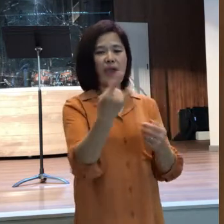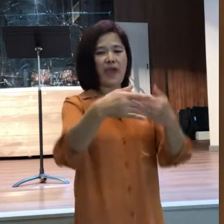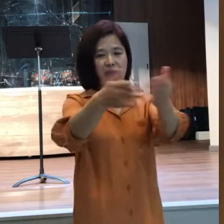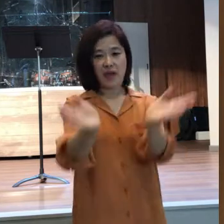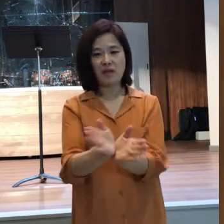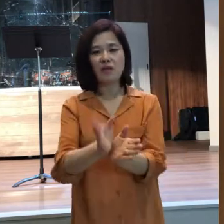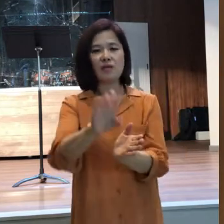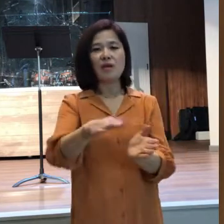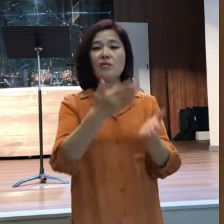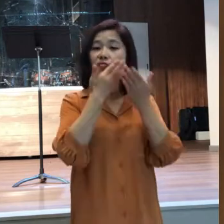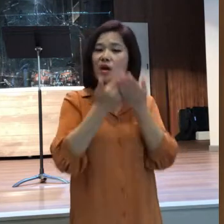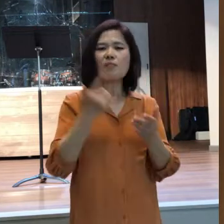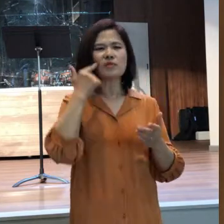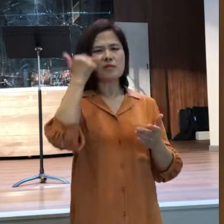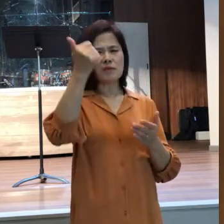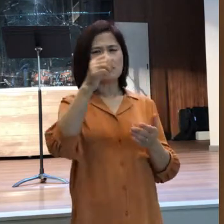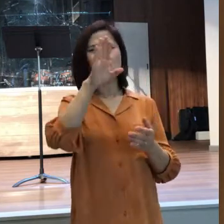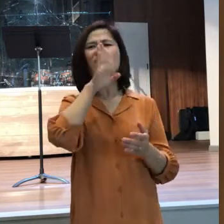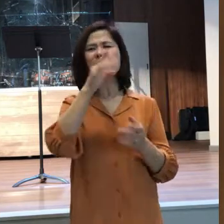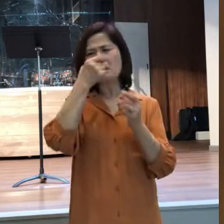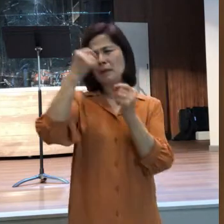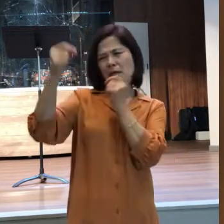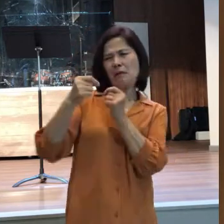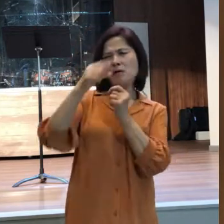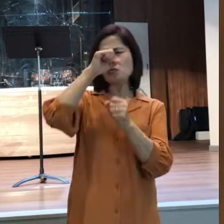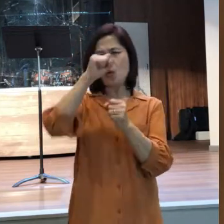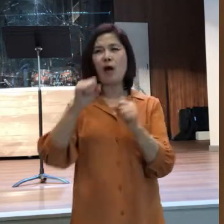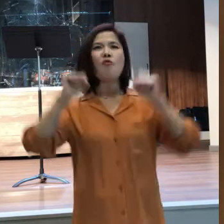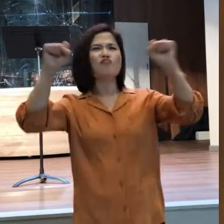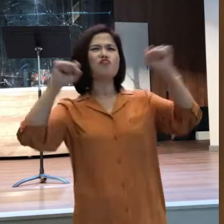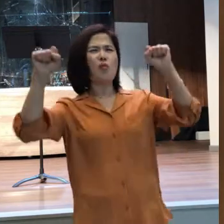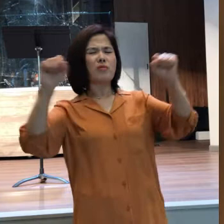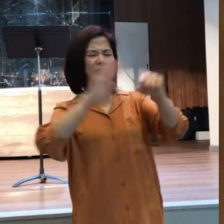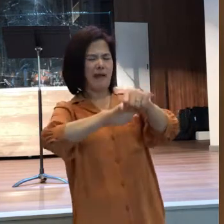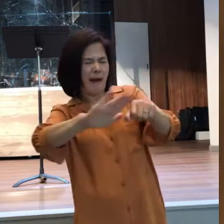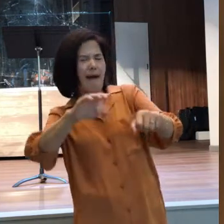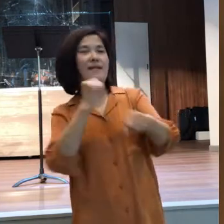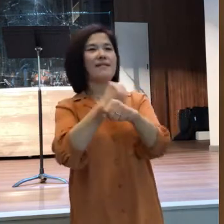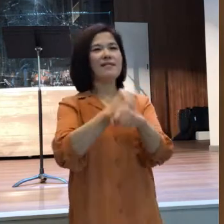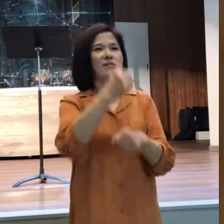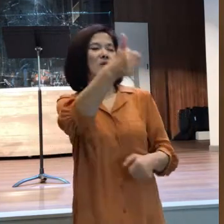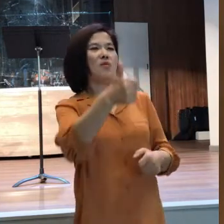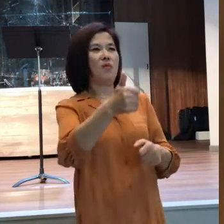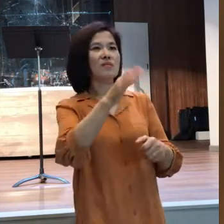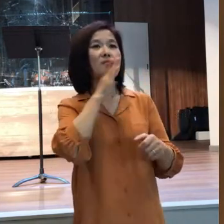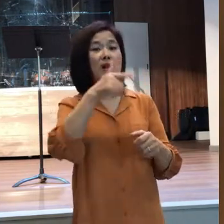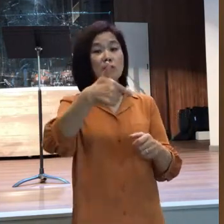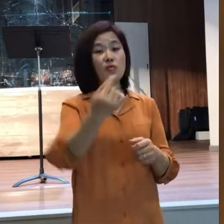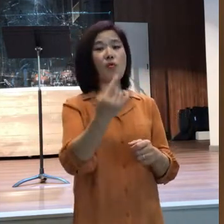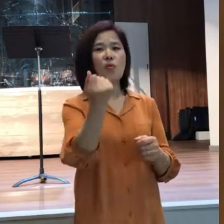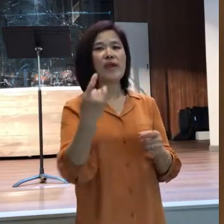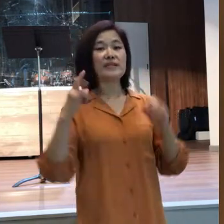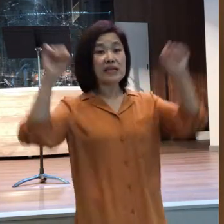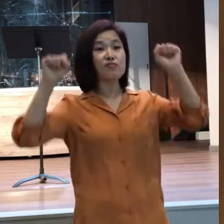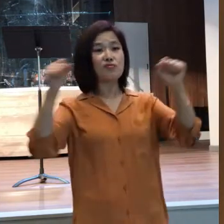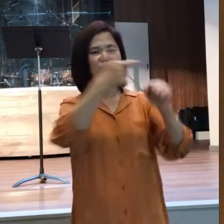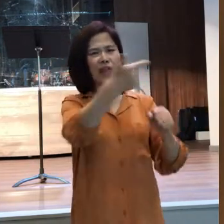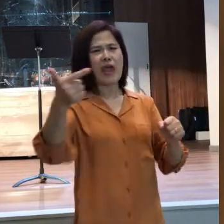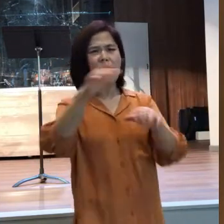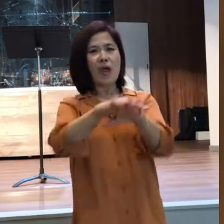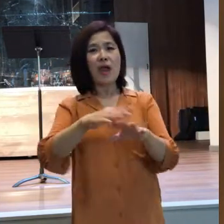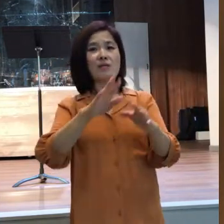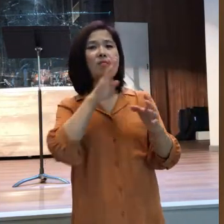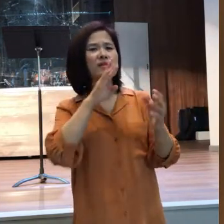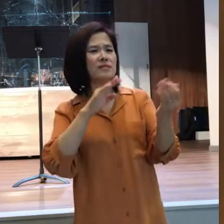분이 계셨습니다. 자상할 뿐 아니라 운동에 만능이었습니다. 노회에서 체육대회나